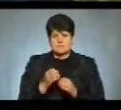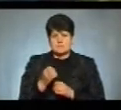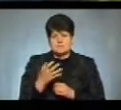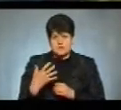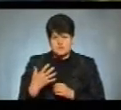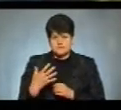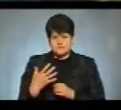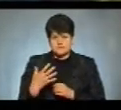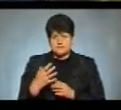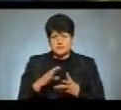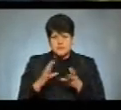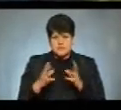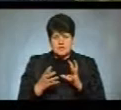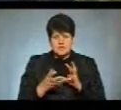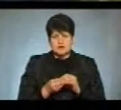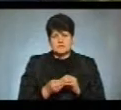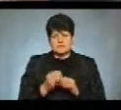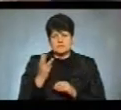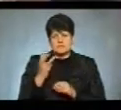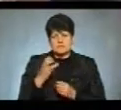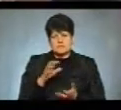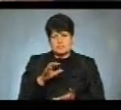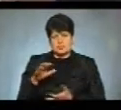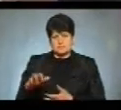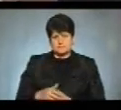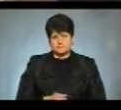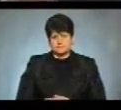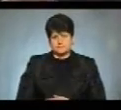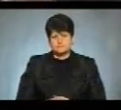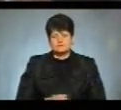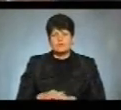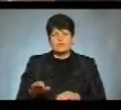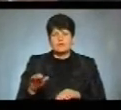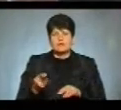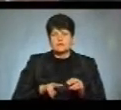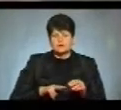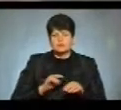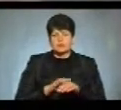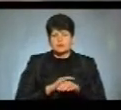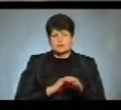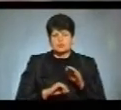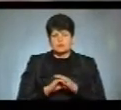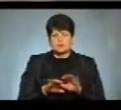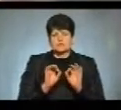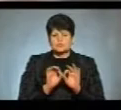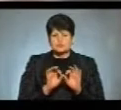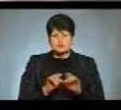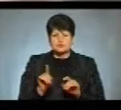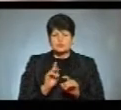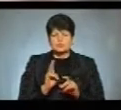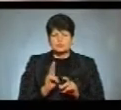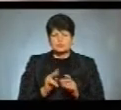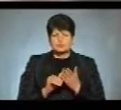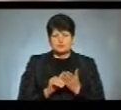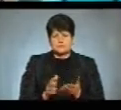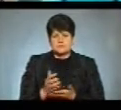15. І разом ми формуємо 300 кошиків. Директор благодійного фонду «Карітас» отець Андрій Марчук розповів, хто долучився до збору